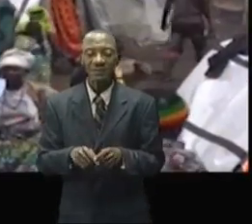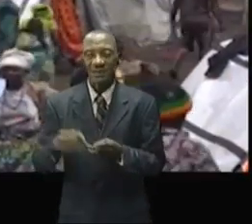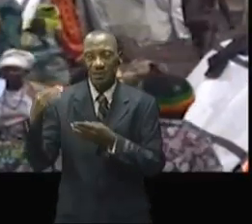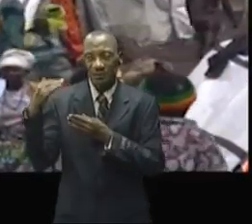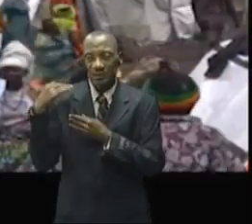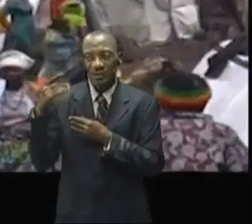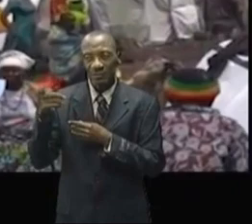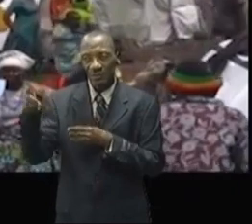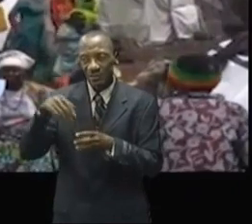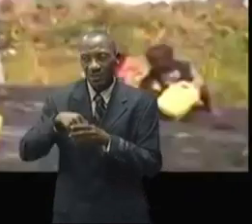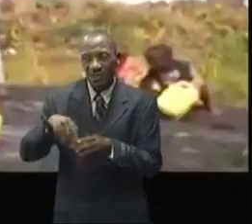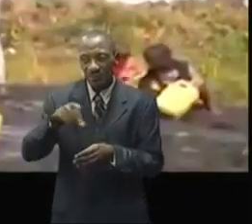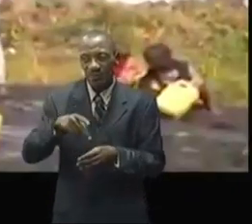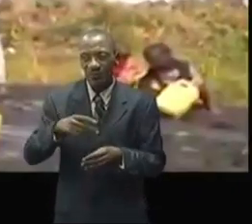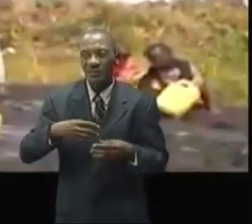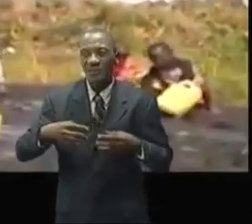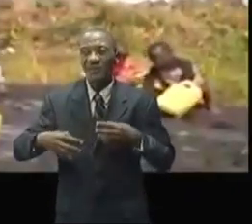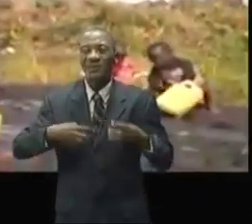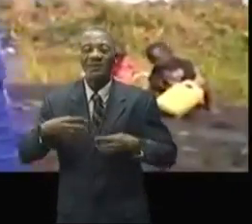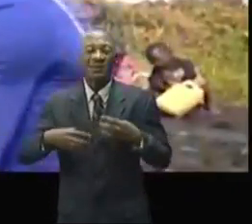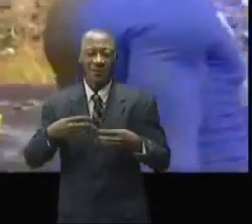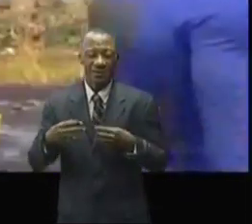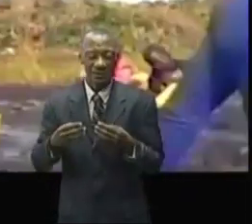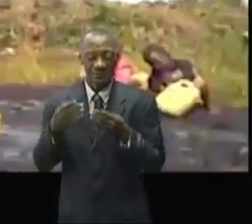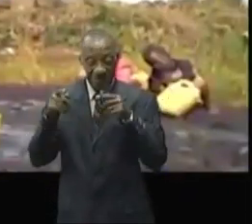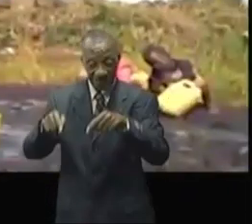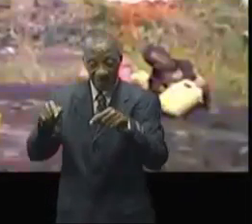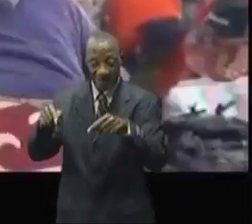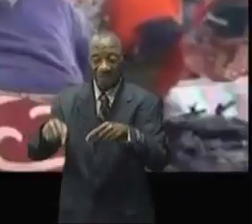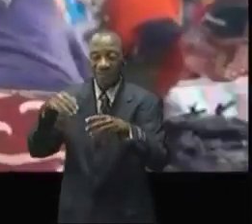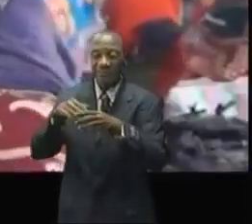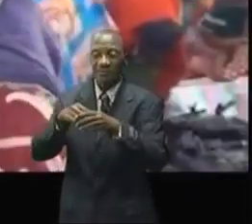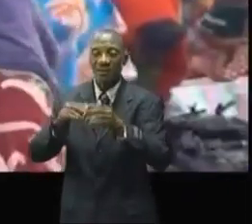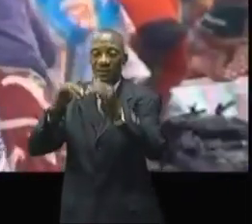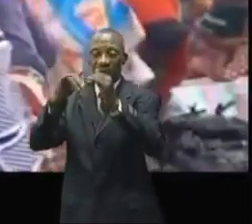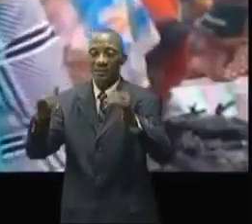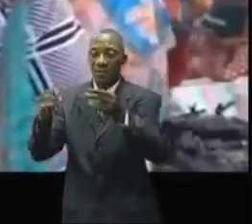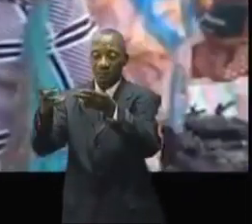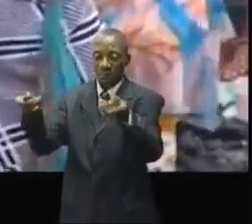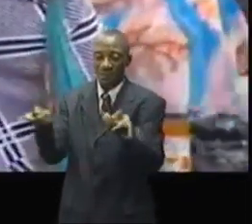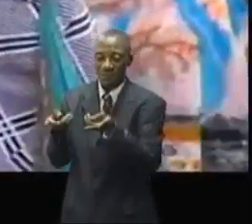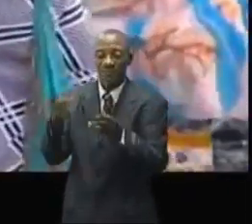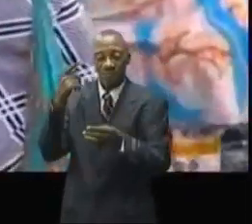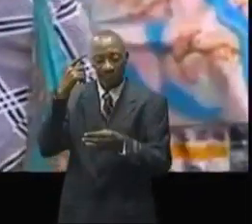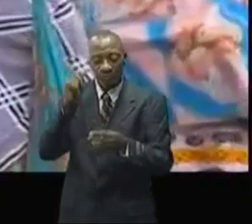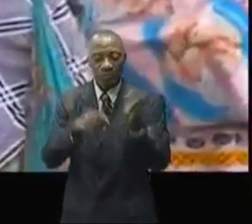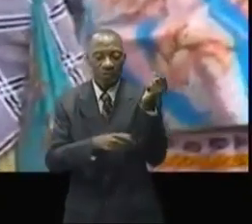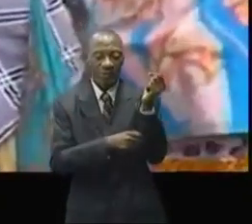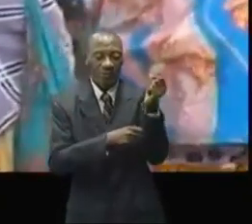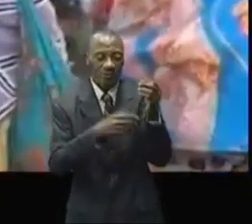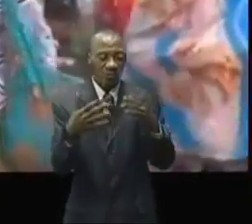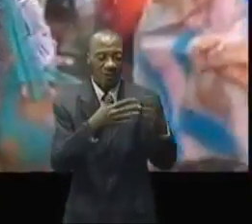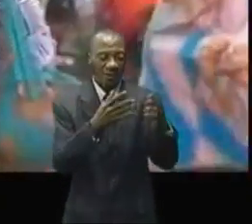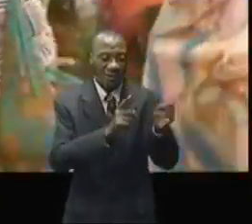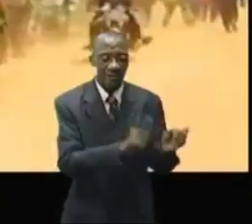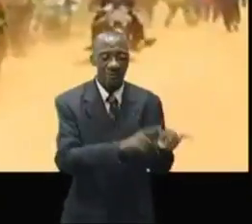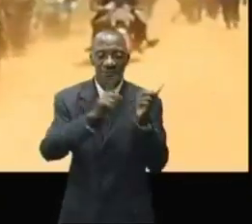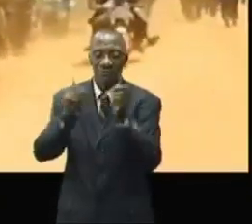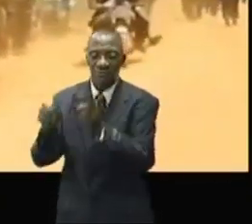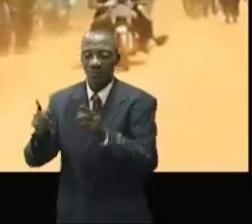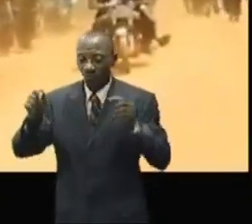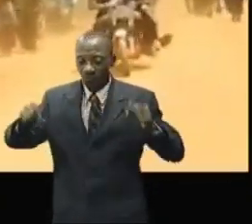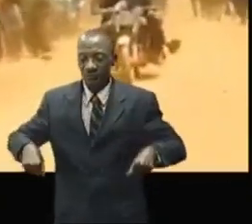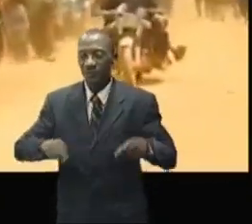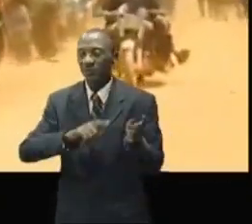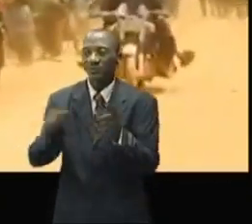nom. Il manque la nourriture, les médicaments, les vêtements, et les maigres aides